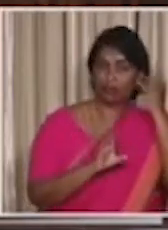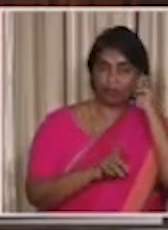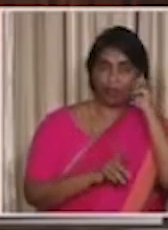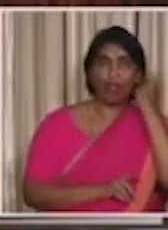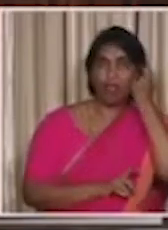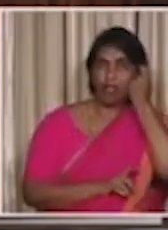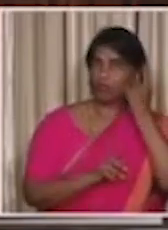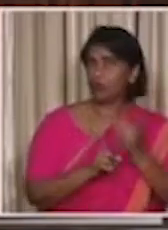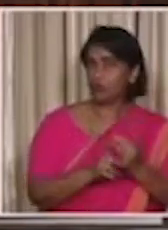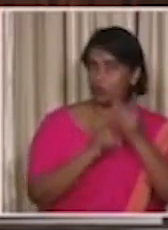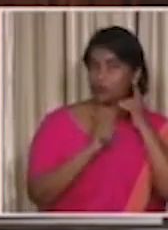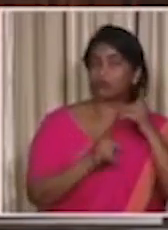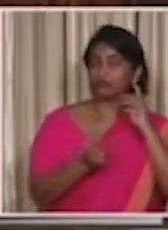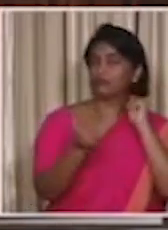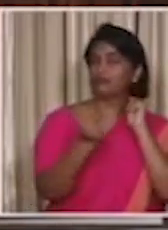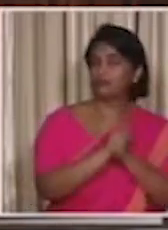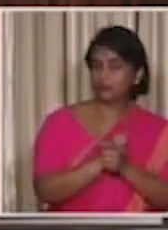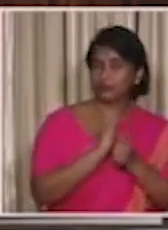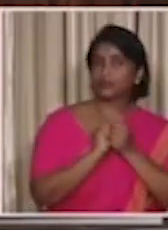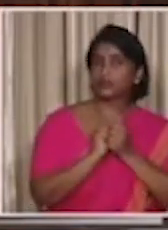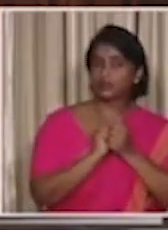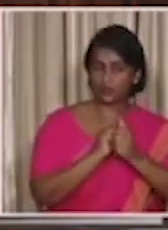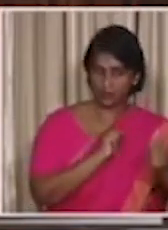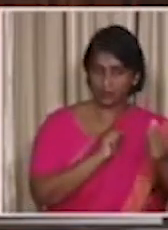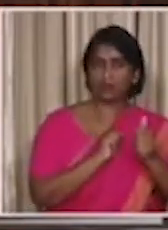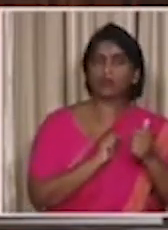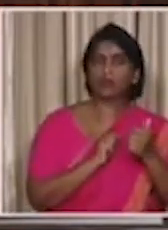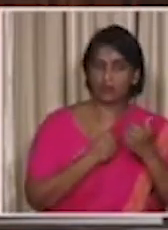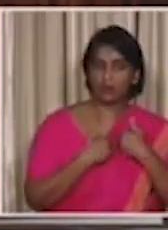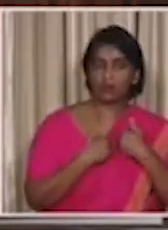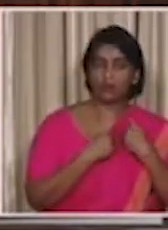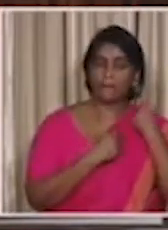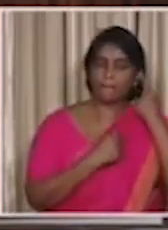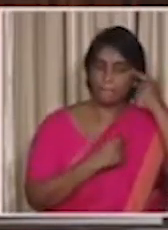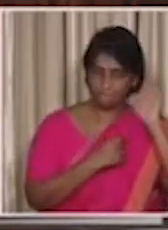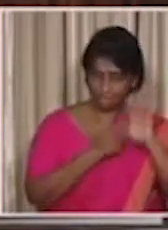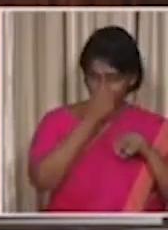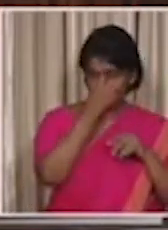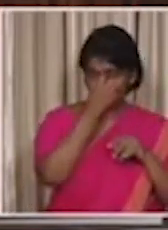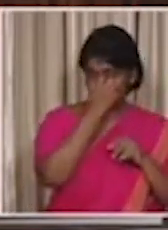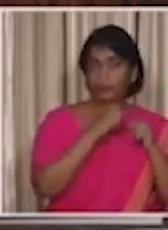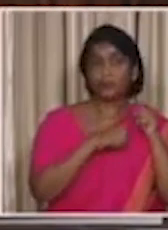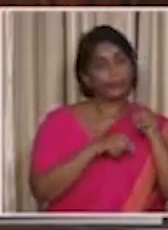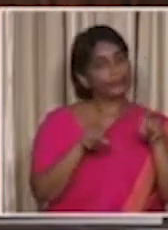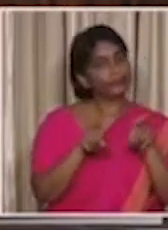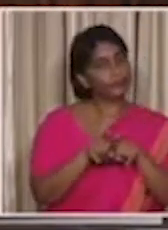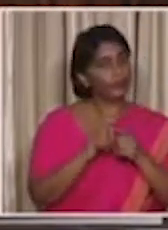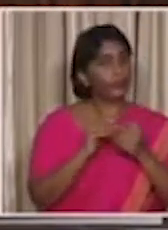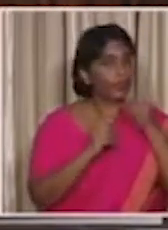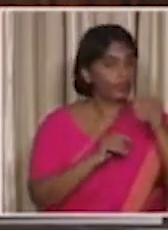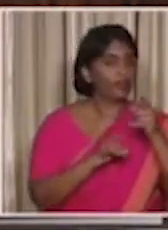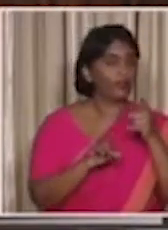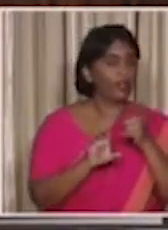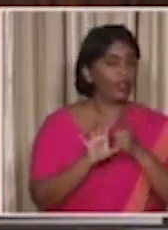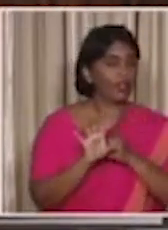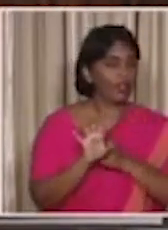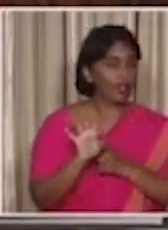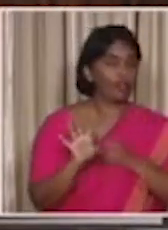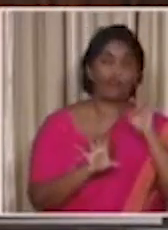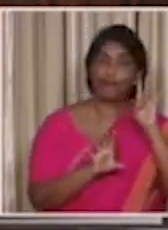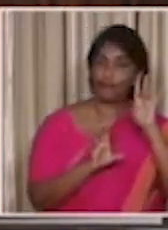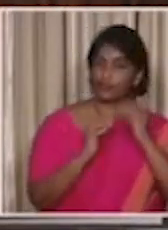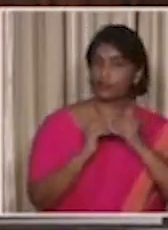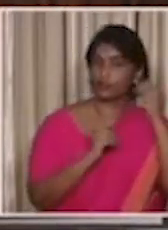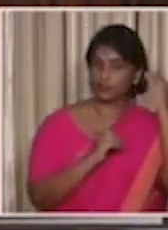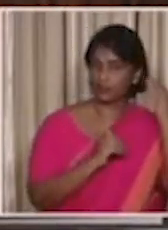අදහස් අනුව ඒ වෙනස්කම් ක්‍රියාත්මක කිරීමට අප බලාපොරොත්තු වෙනවා. ඒ නිසා ඉදිරි වසර 25